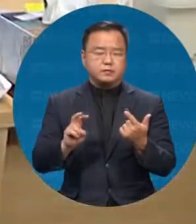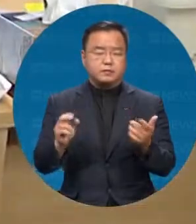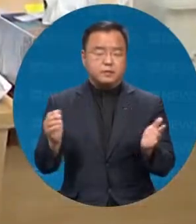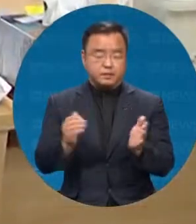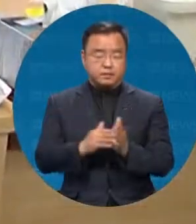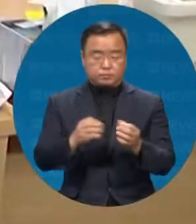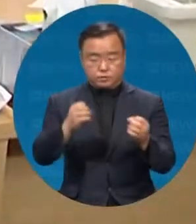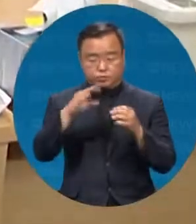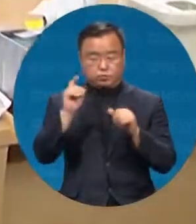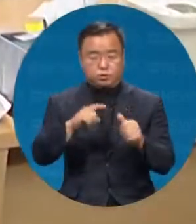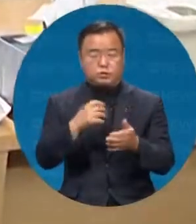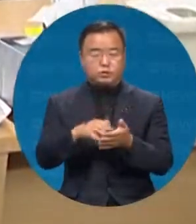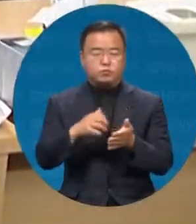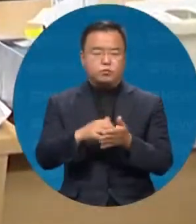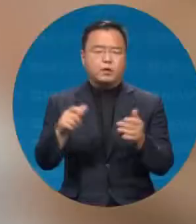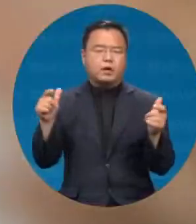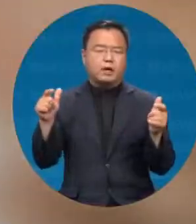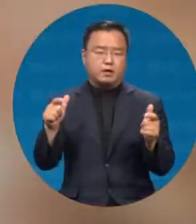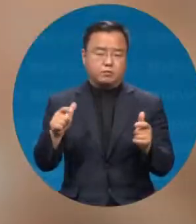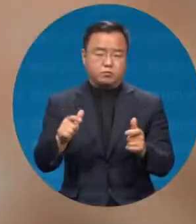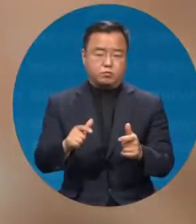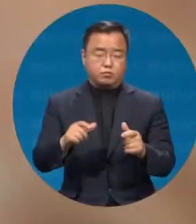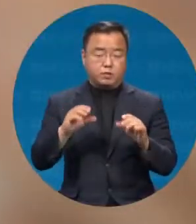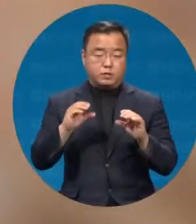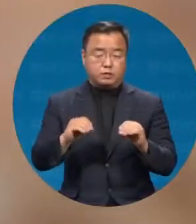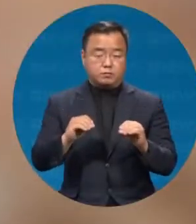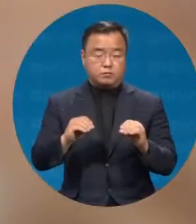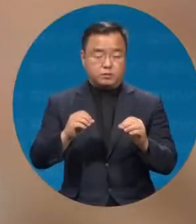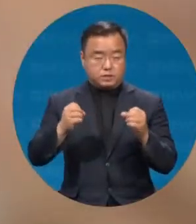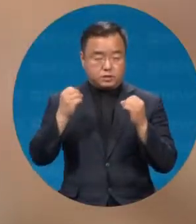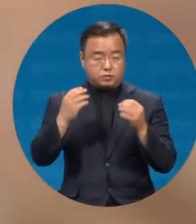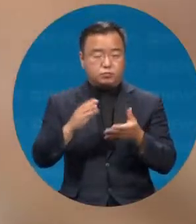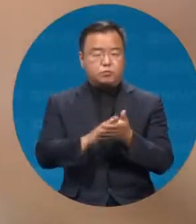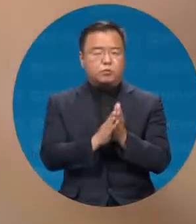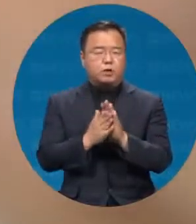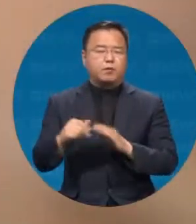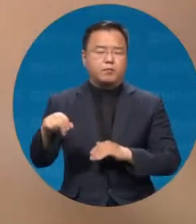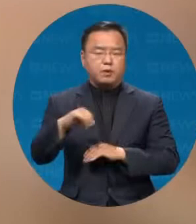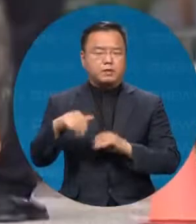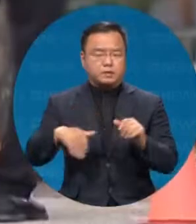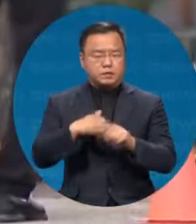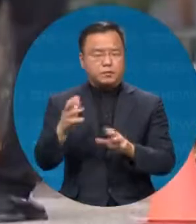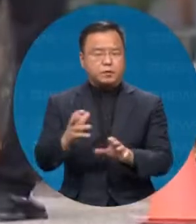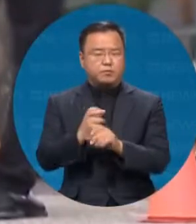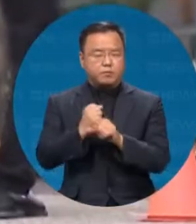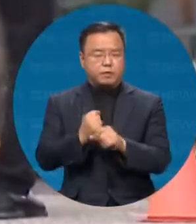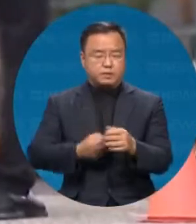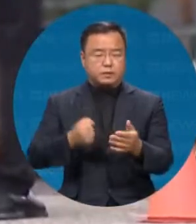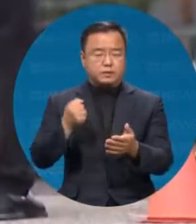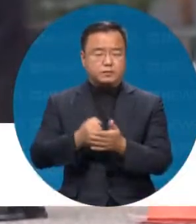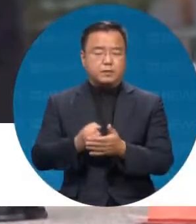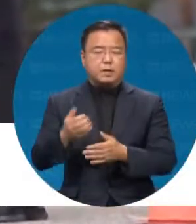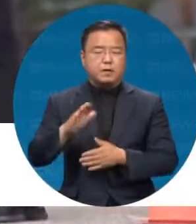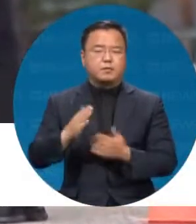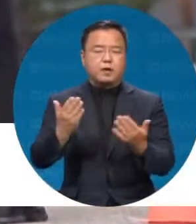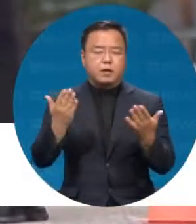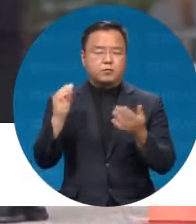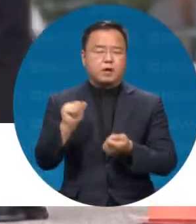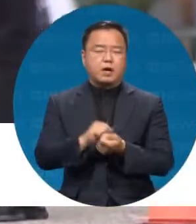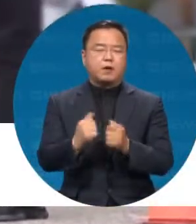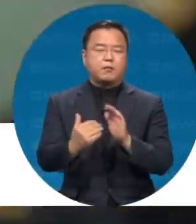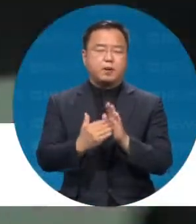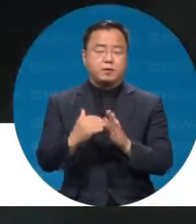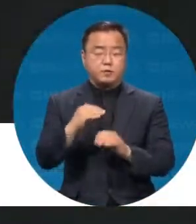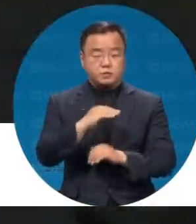감소세가 정치 된데다 전염력이 높은 신규 변이가 나타난 상황도 고려했습니다 하지만 학교 방역 지침은 다소